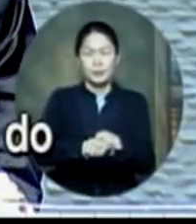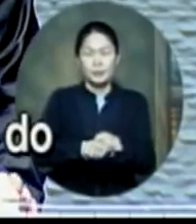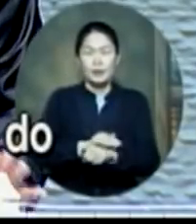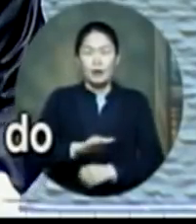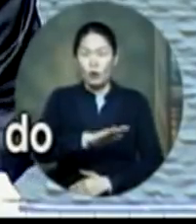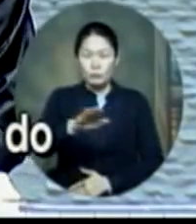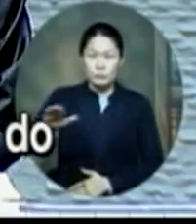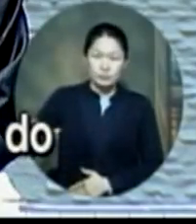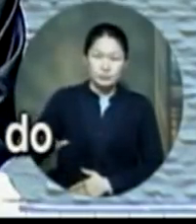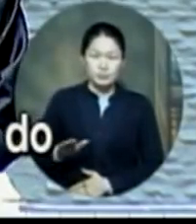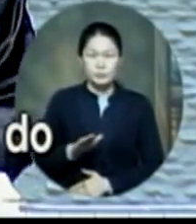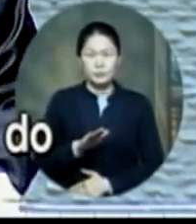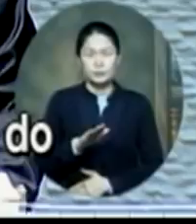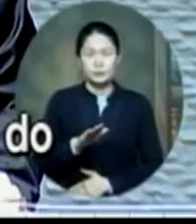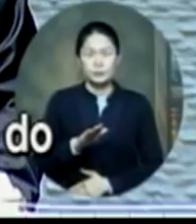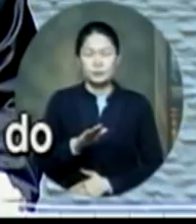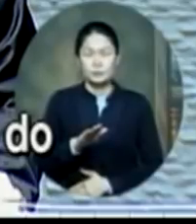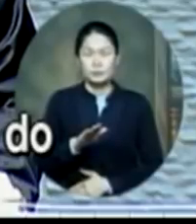여러분,